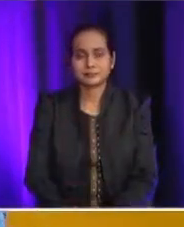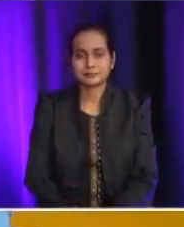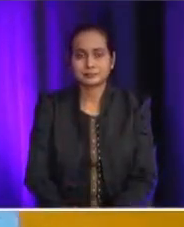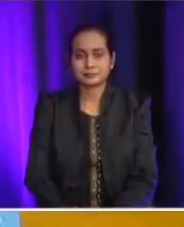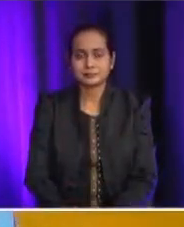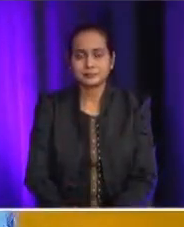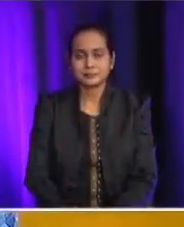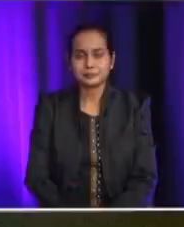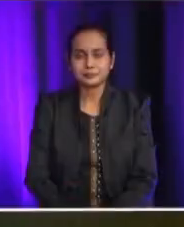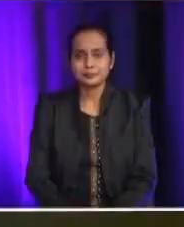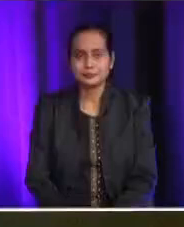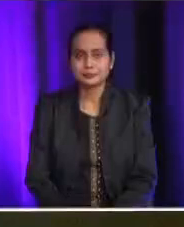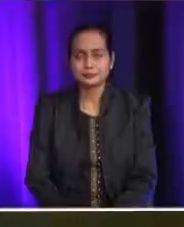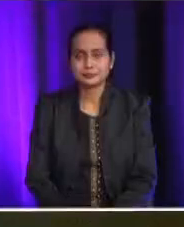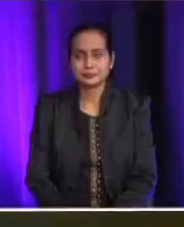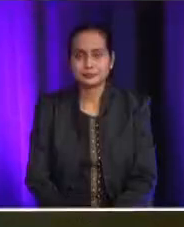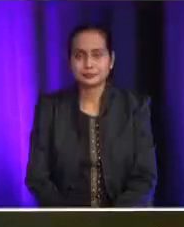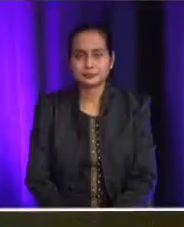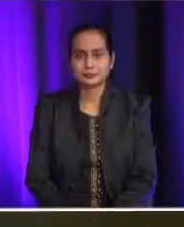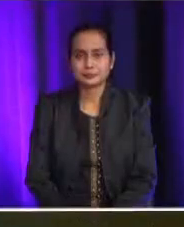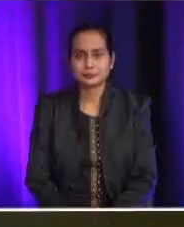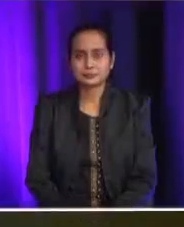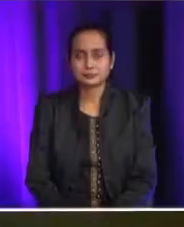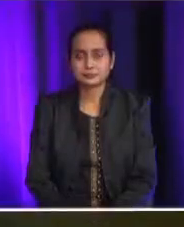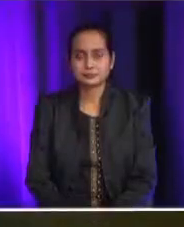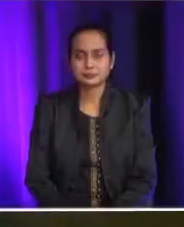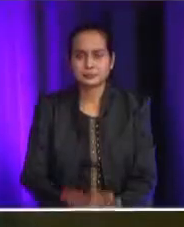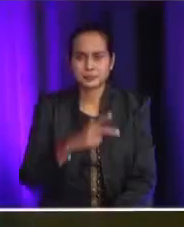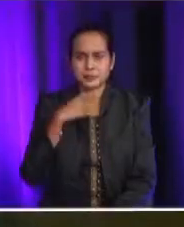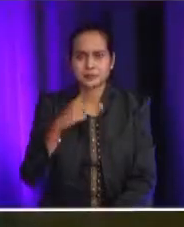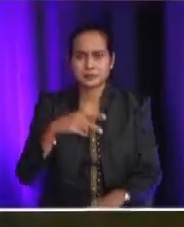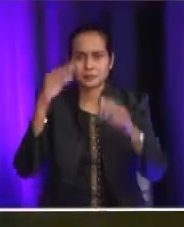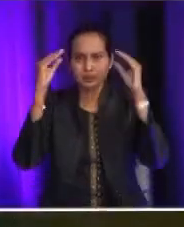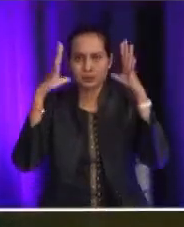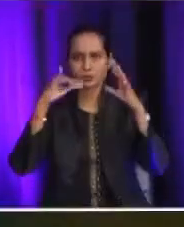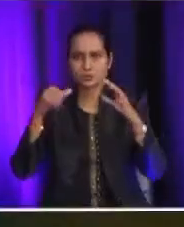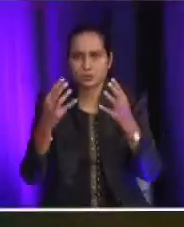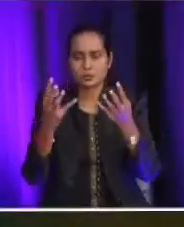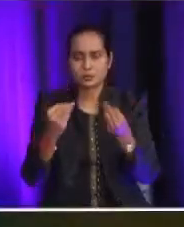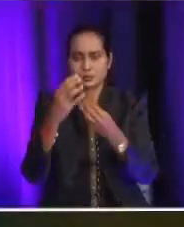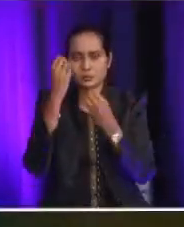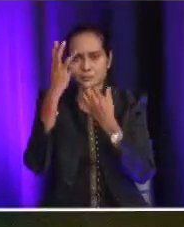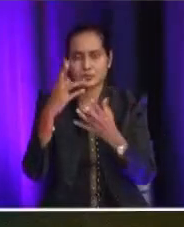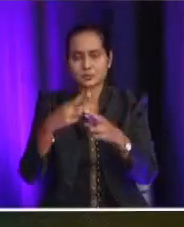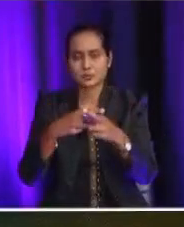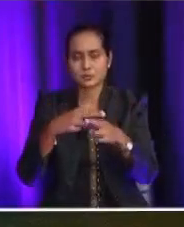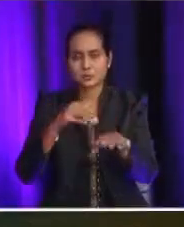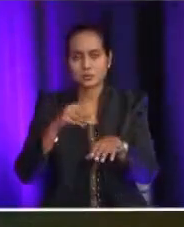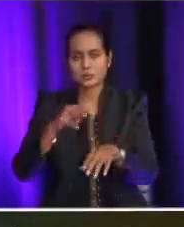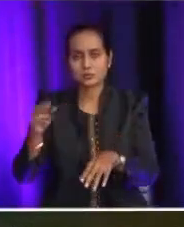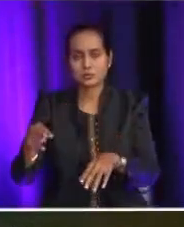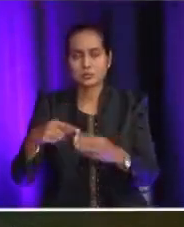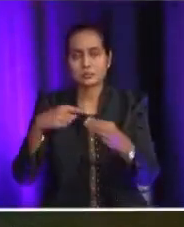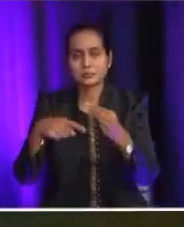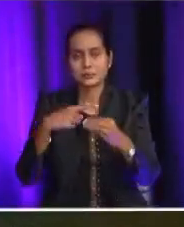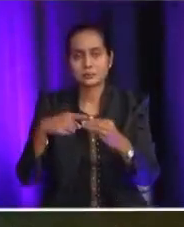tadi. Iya cikgu. Baik, saya pasti cikgu juga ingin berikan rumusan kan kepada murid-murid